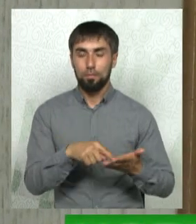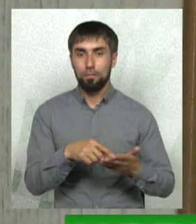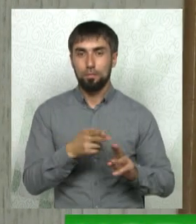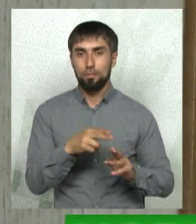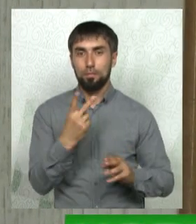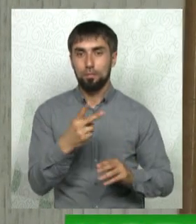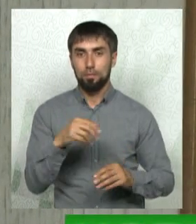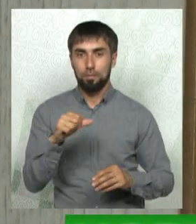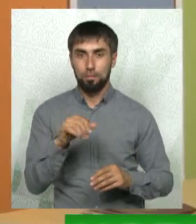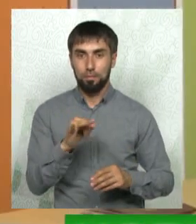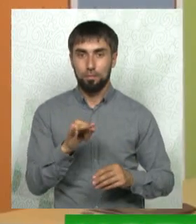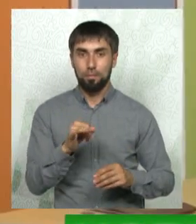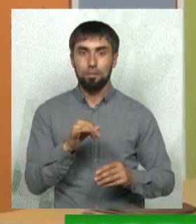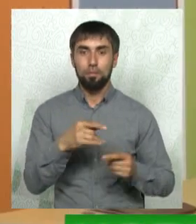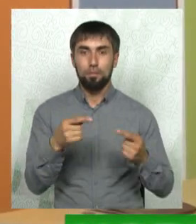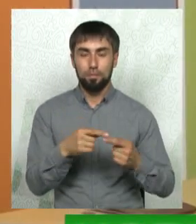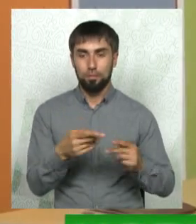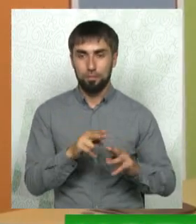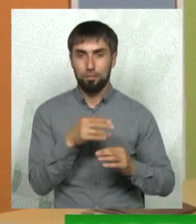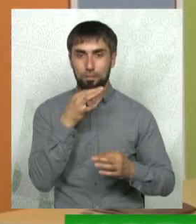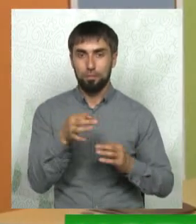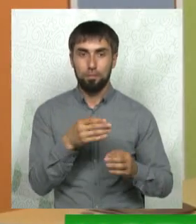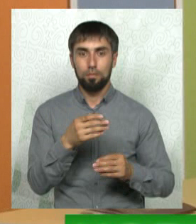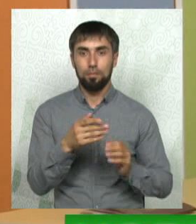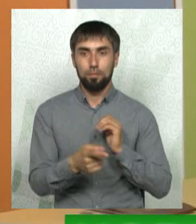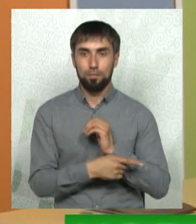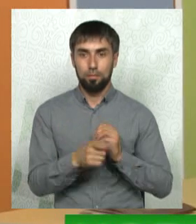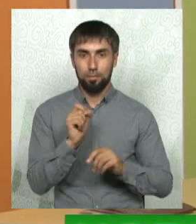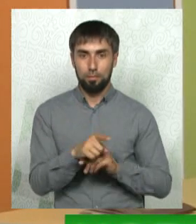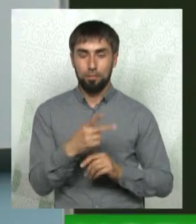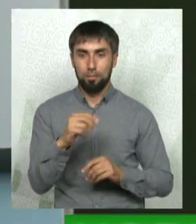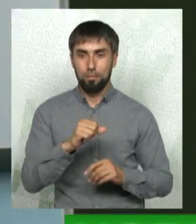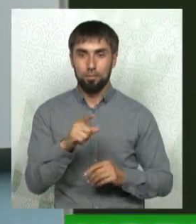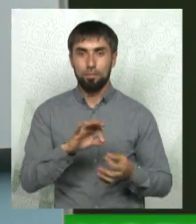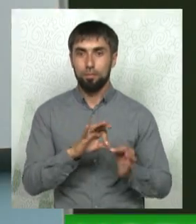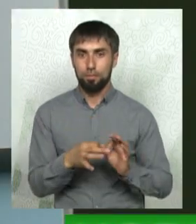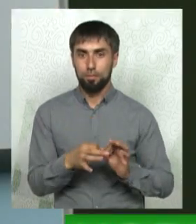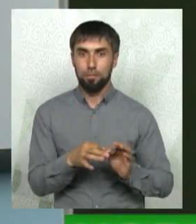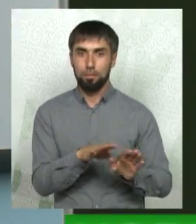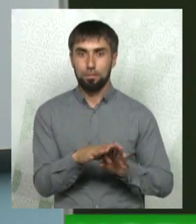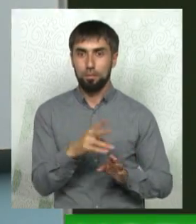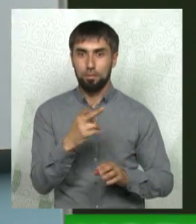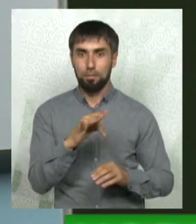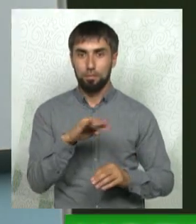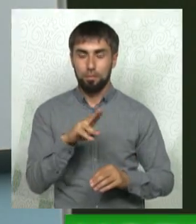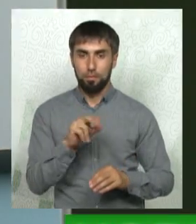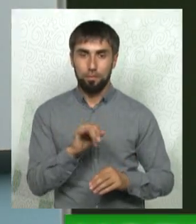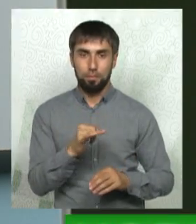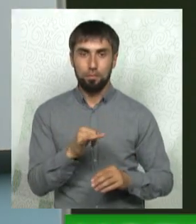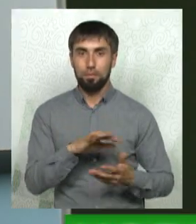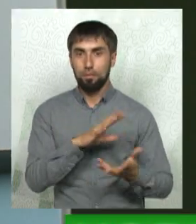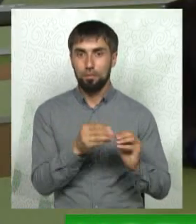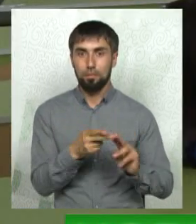протяжении 2 минут. И ровно столько же дается на последнюю задачу. Она считается одной из самых сложных. Сравнить 2 картинки, выделить общее